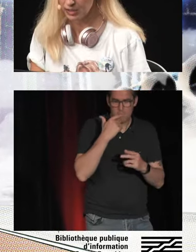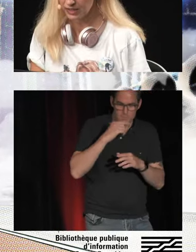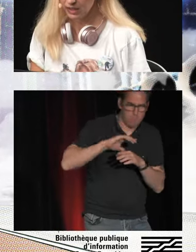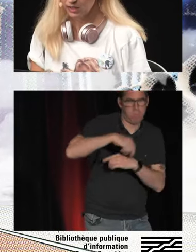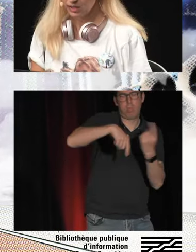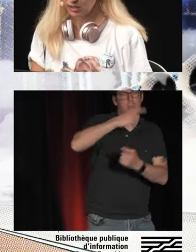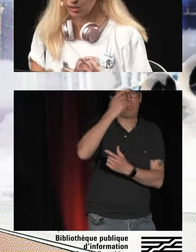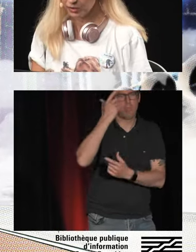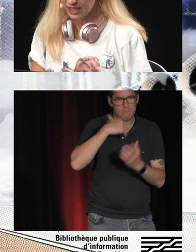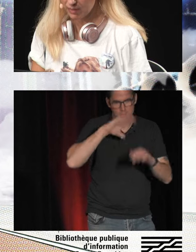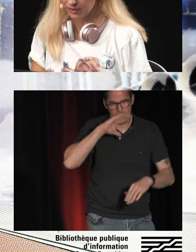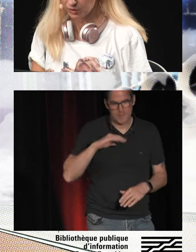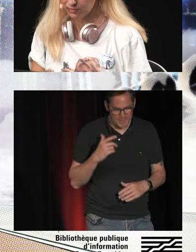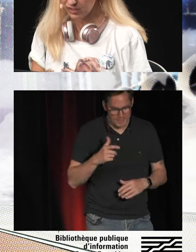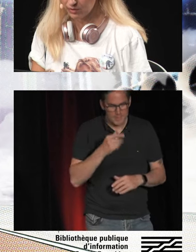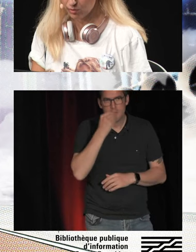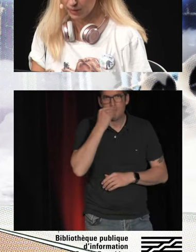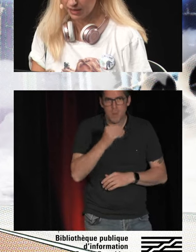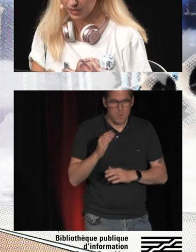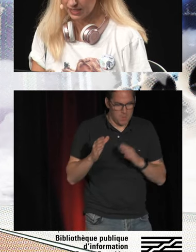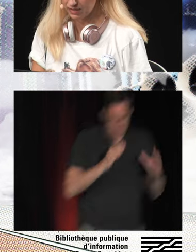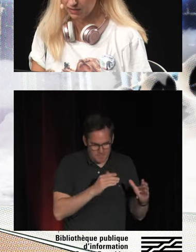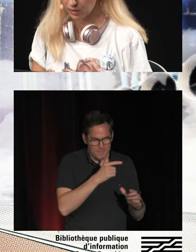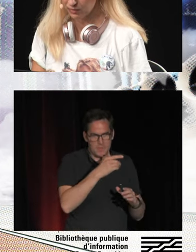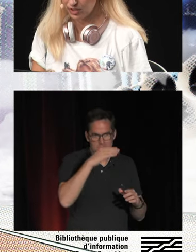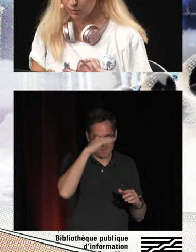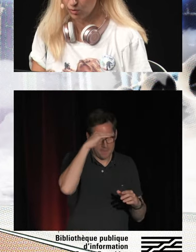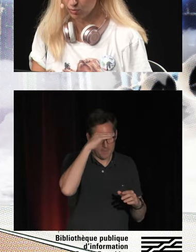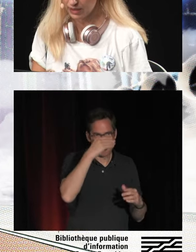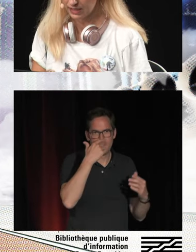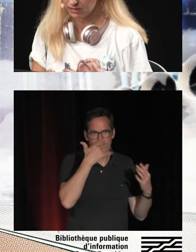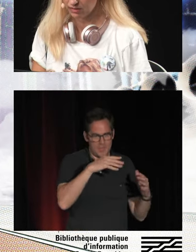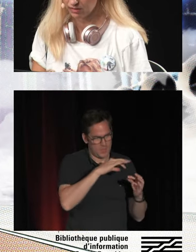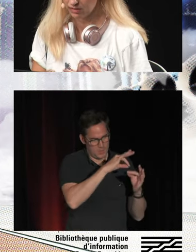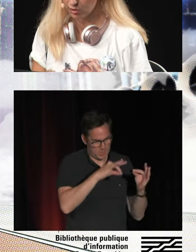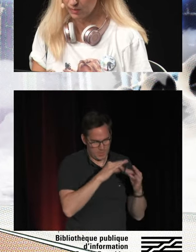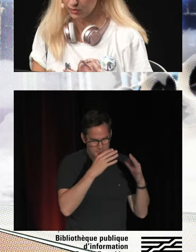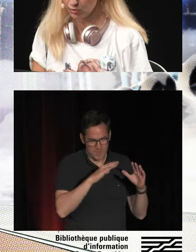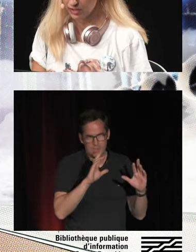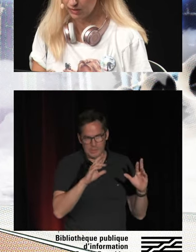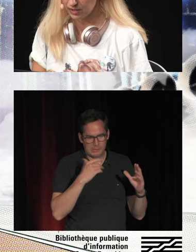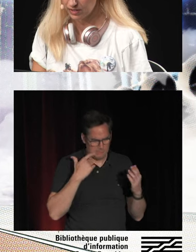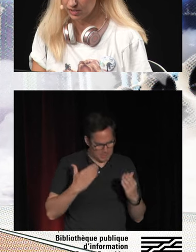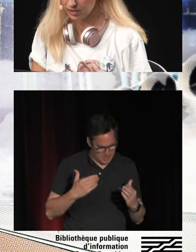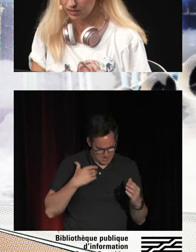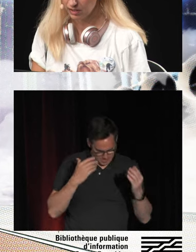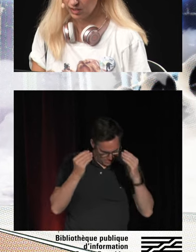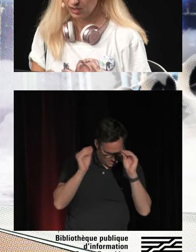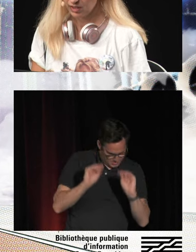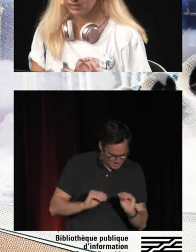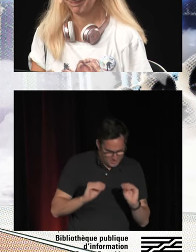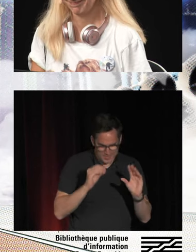sur vous-même. Ok. On est à l'abri, on a fini Super Mario Kart. Enfin, on a fini la course en tout cas. Là, je sais pas ce que je fais, mais voilà, ça c'est